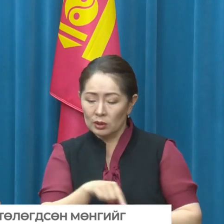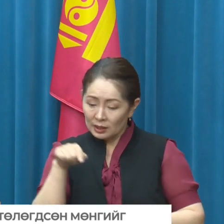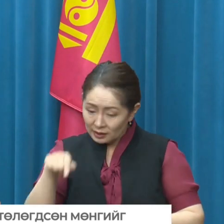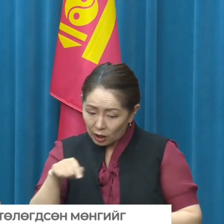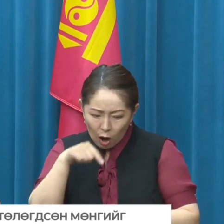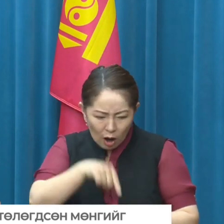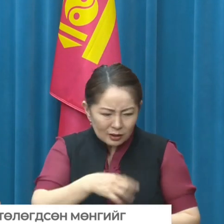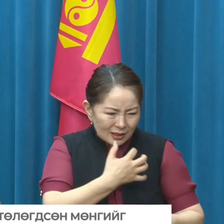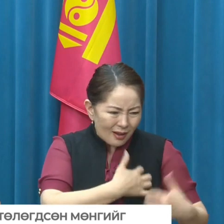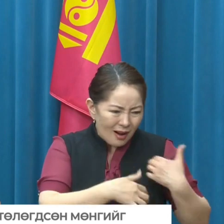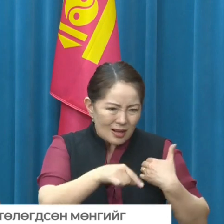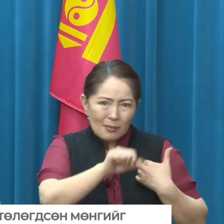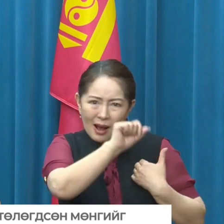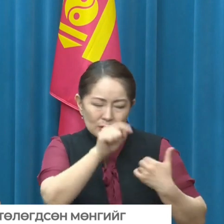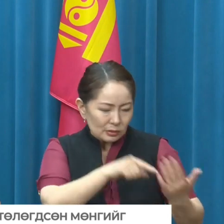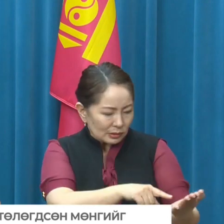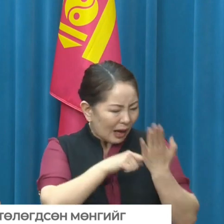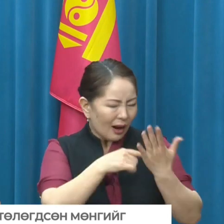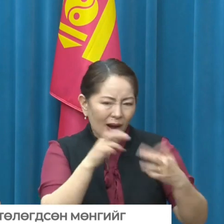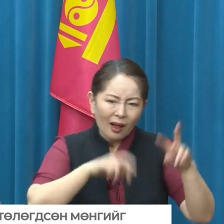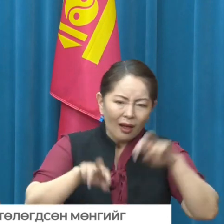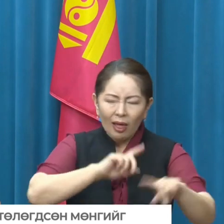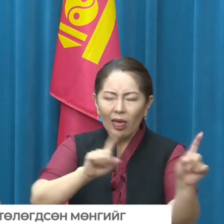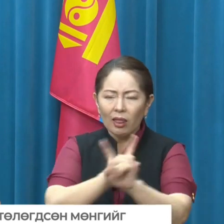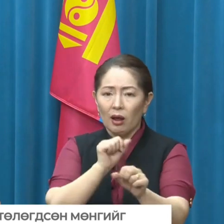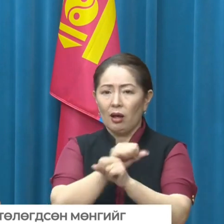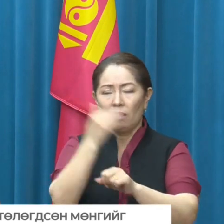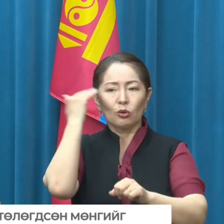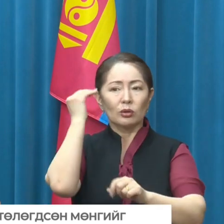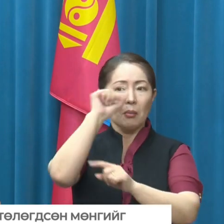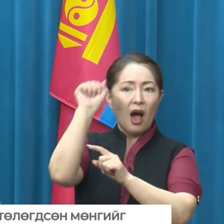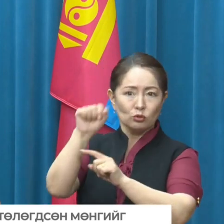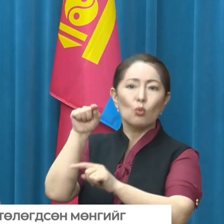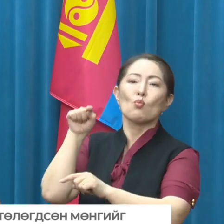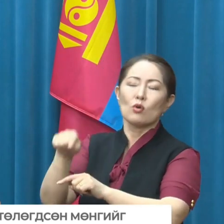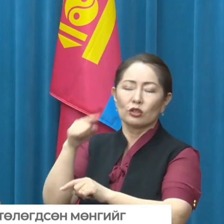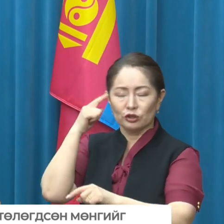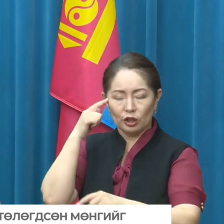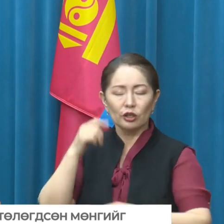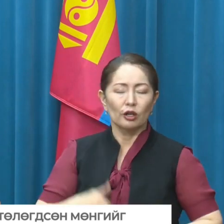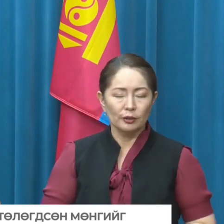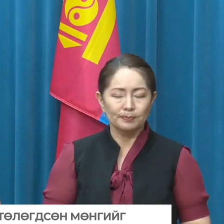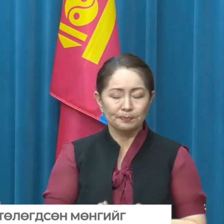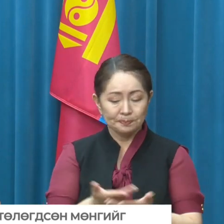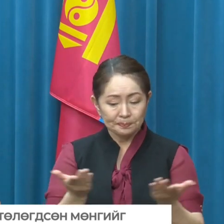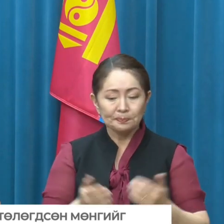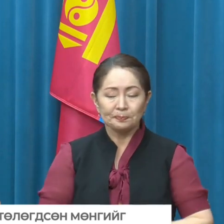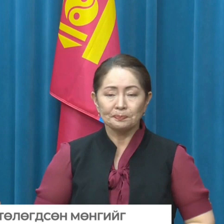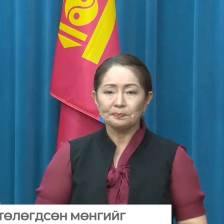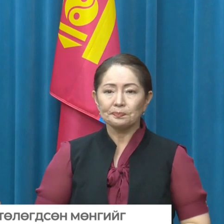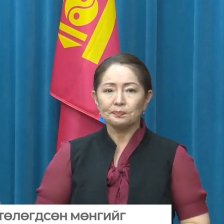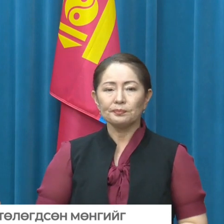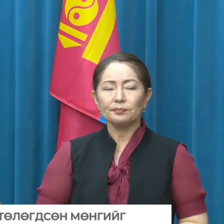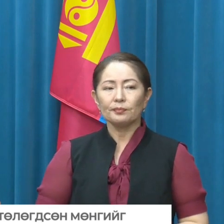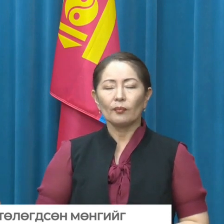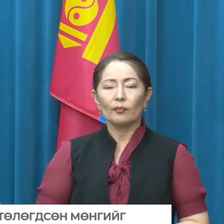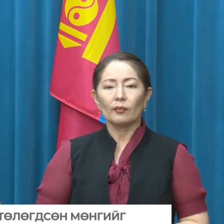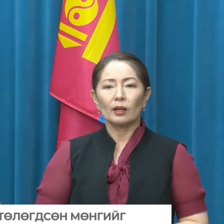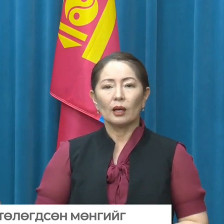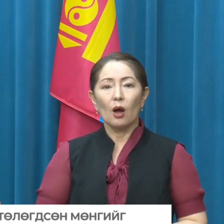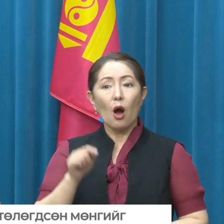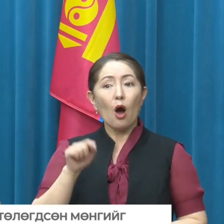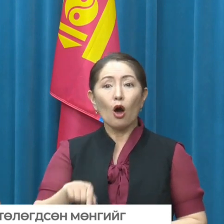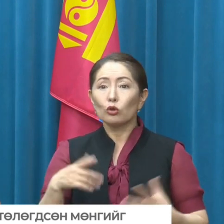асуудлыг одоо ярьж хөнтгөн цаг хугацааны хувьд одоо тулцсан асуудал болж байгаа гэж ингэж ойлгоорой. За тэгээд одоо